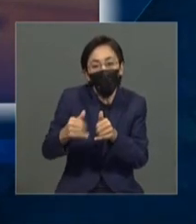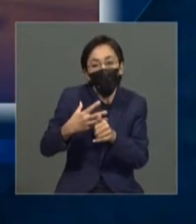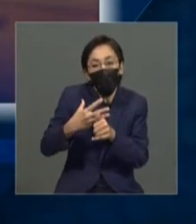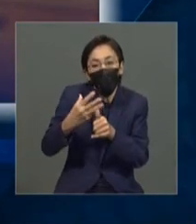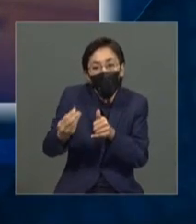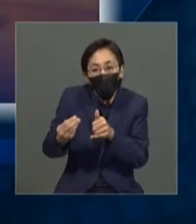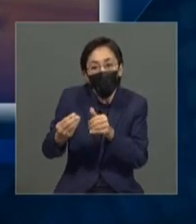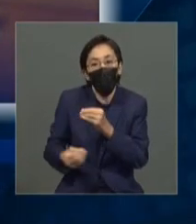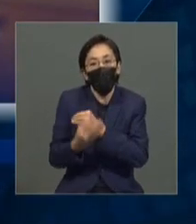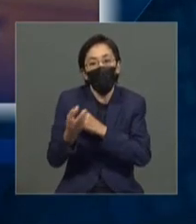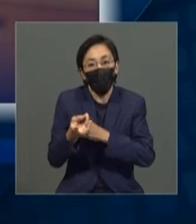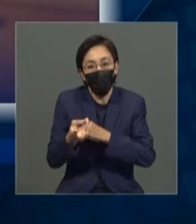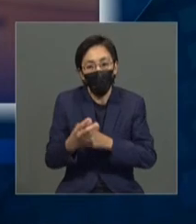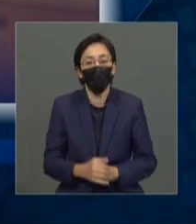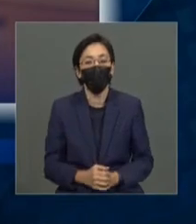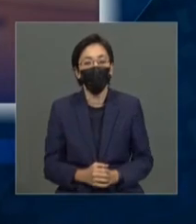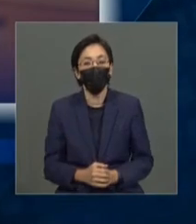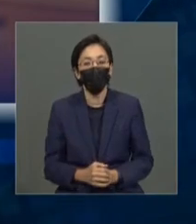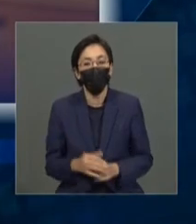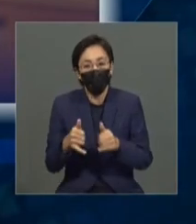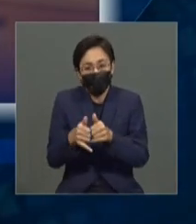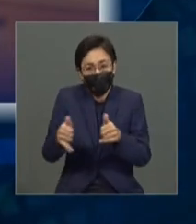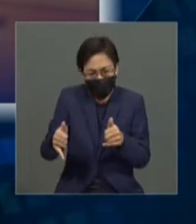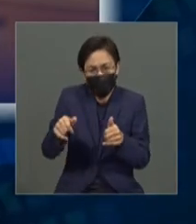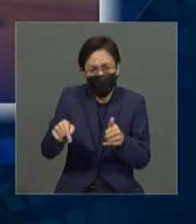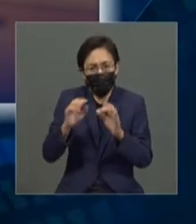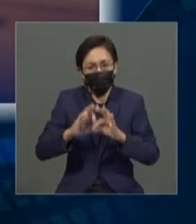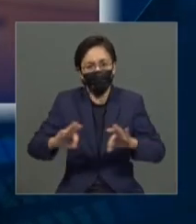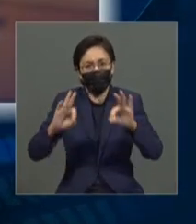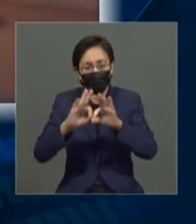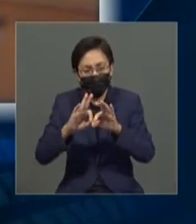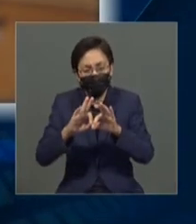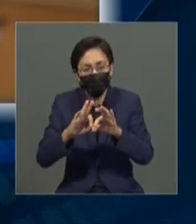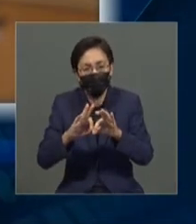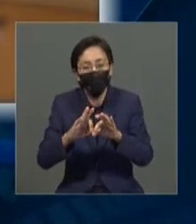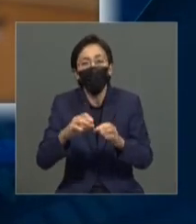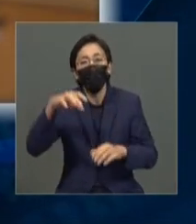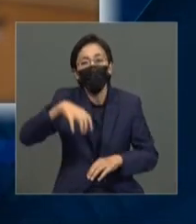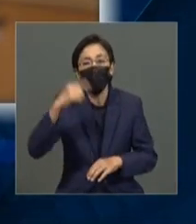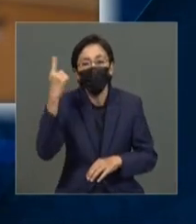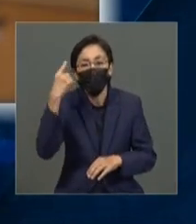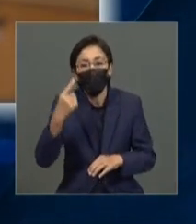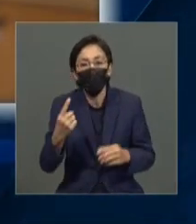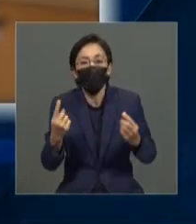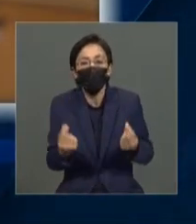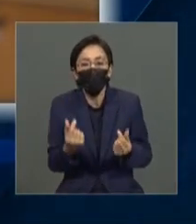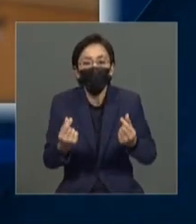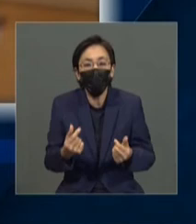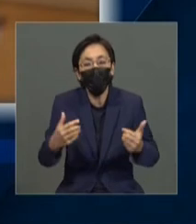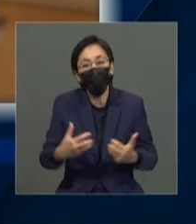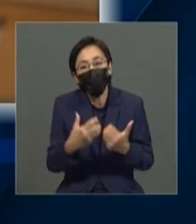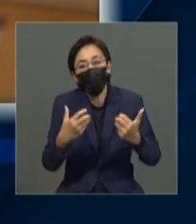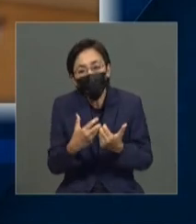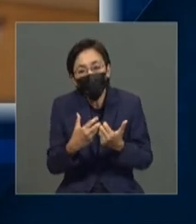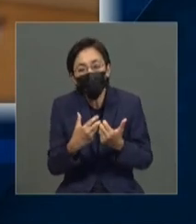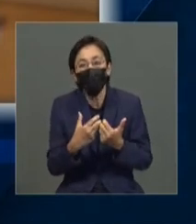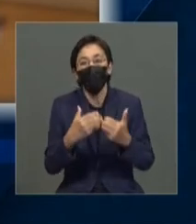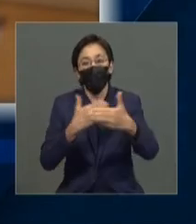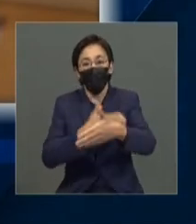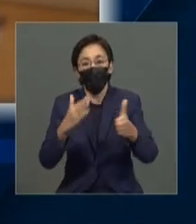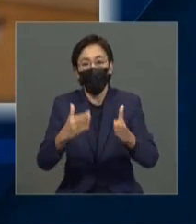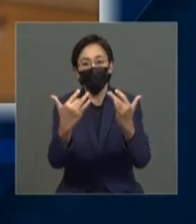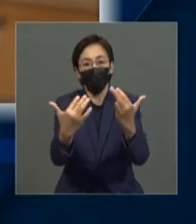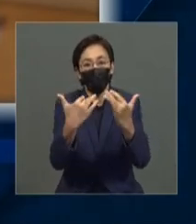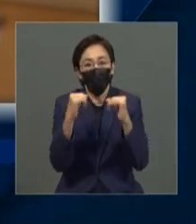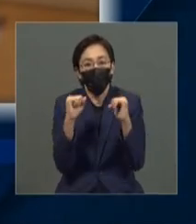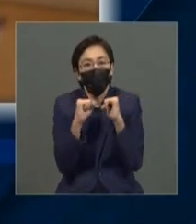งนะการกำหนดระยะห่างนี่สำคัญมากไม่ว่าสถานบันเทิงนะครับหรือที่มีแอร์คอนดิชันที่ปกปิ